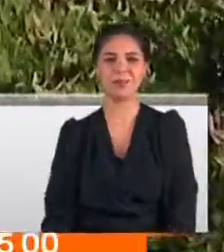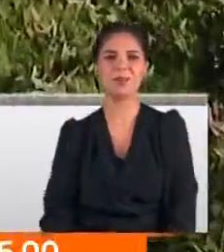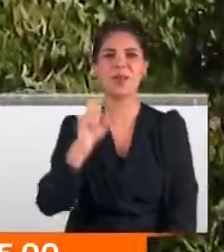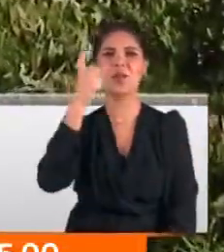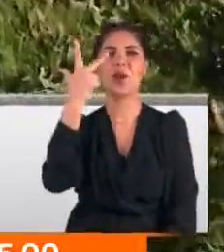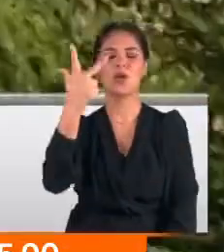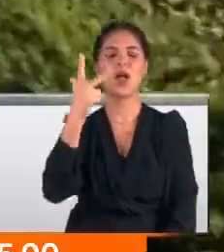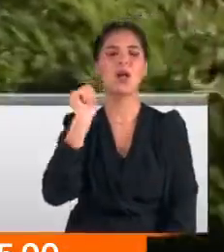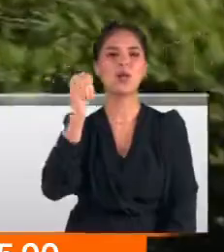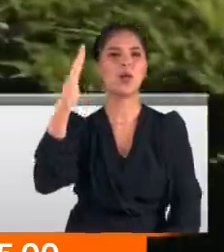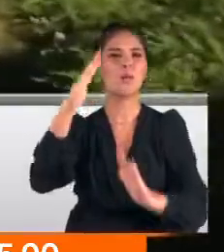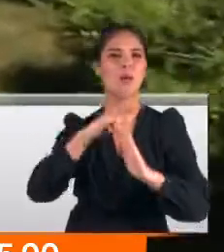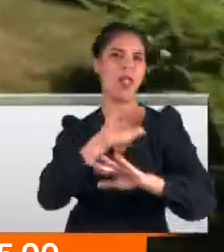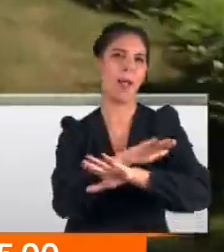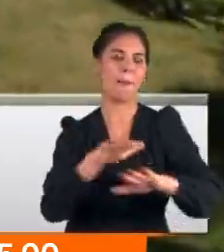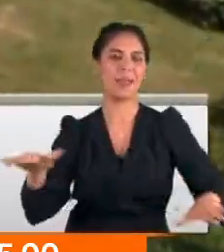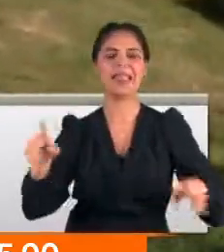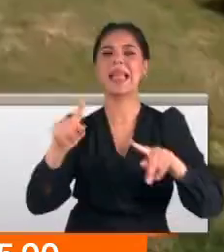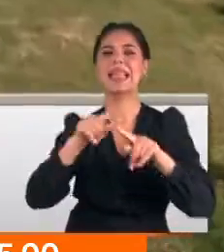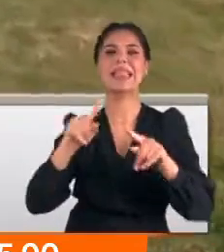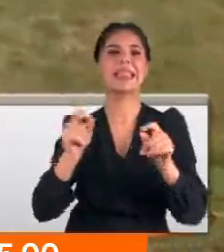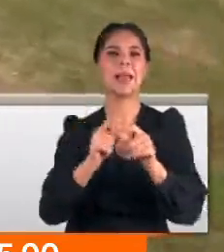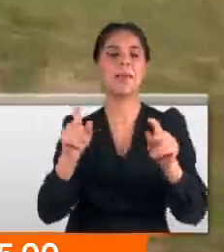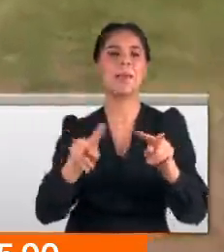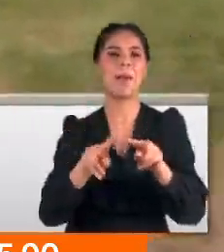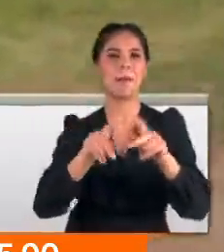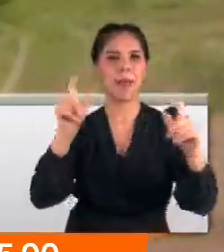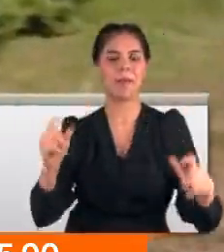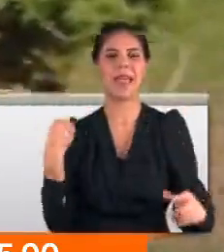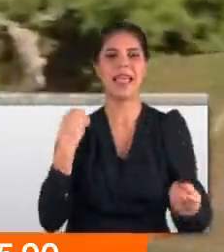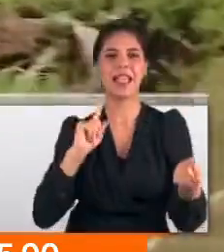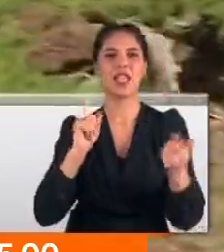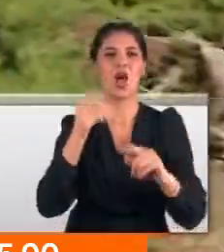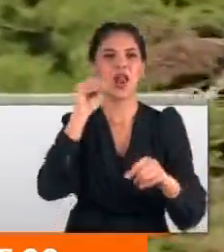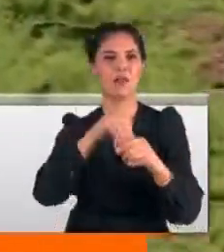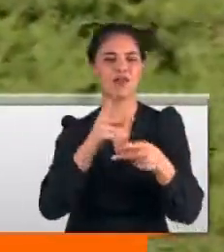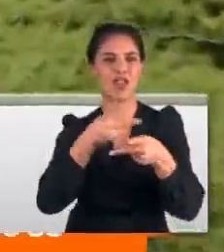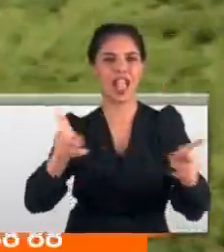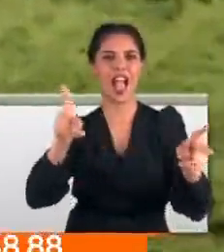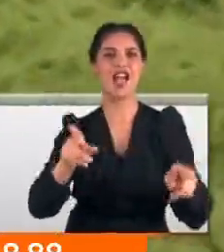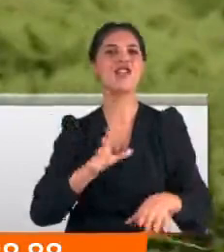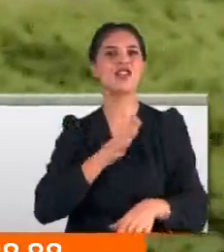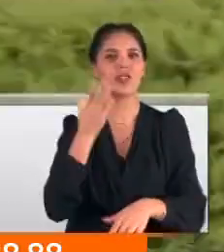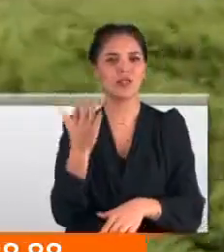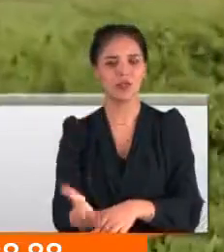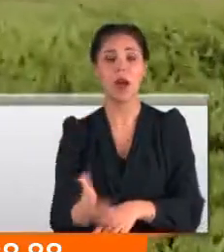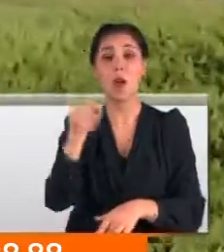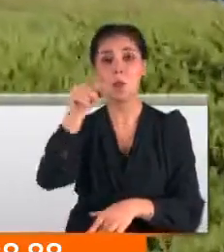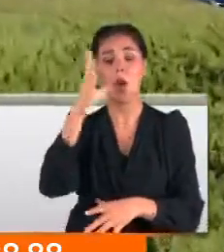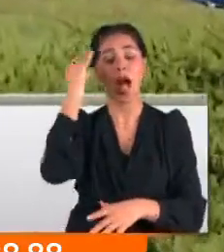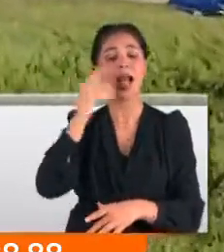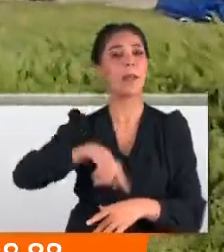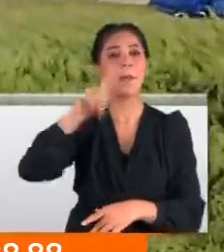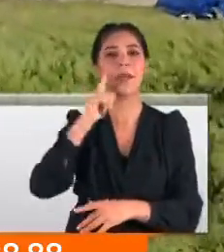93 gün süren ara sona erdi. Türkiye Büyük Millet Meclisi yeni dönem için kapılarını açıyor. Bu anlamlı güne ise hem meclis hem